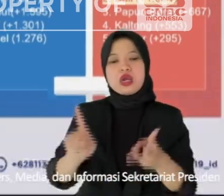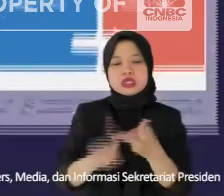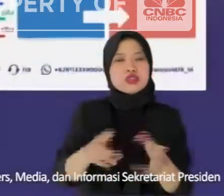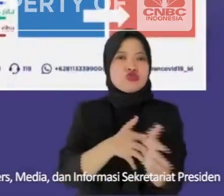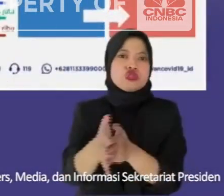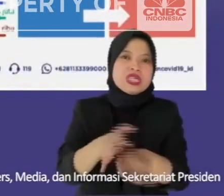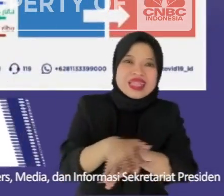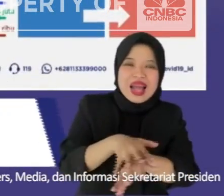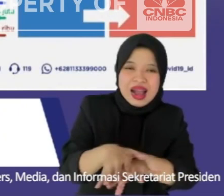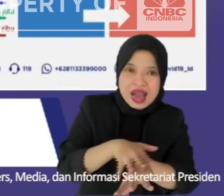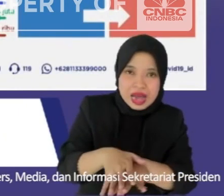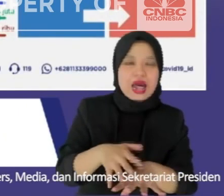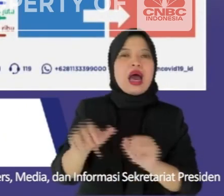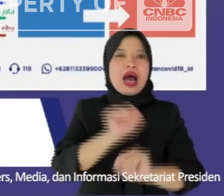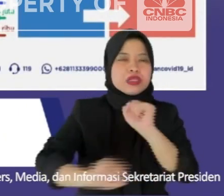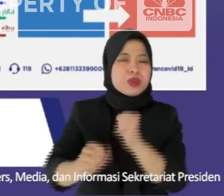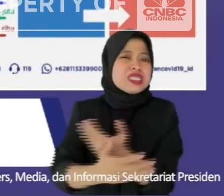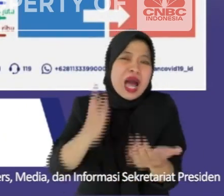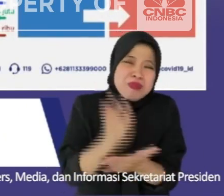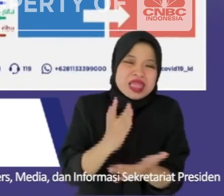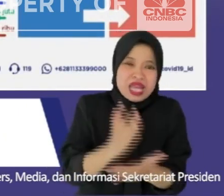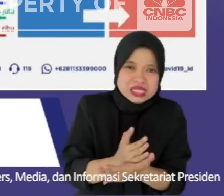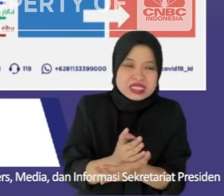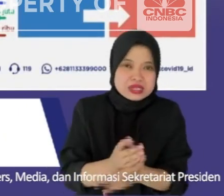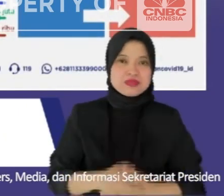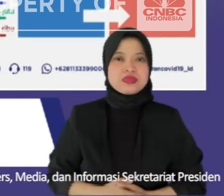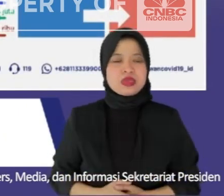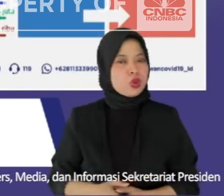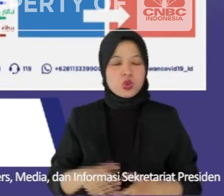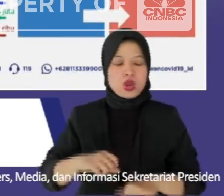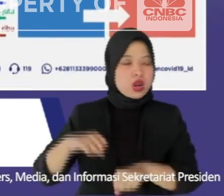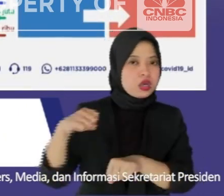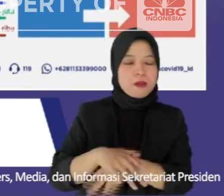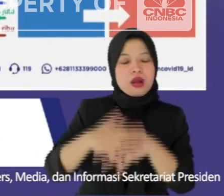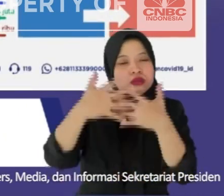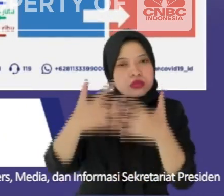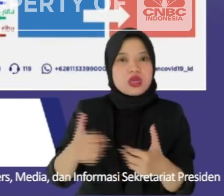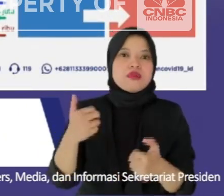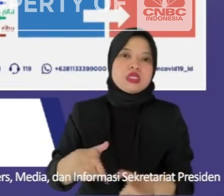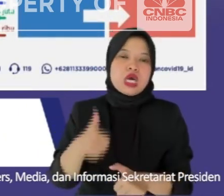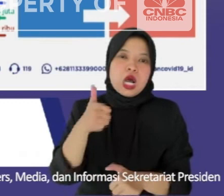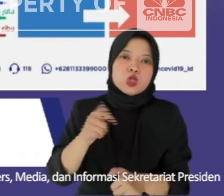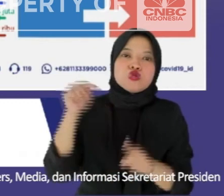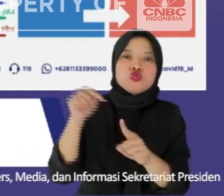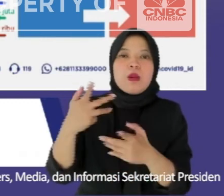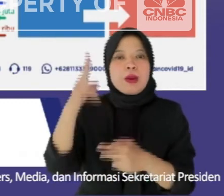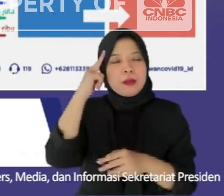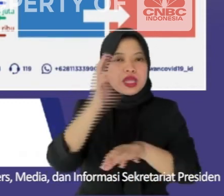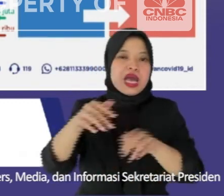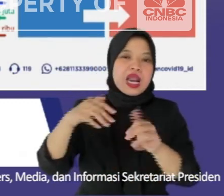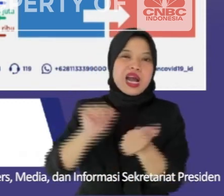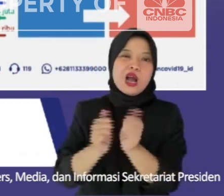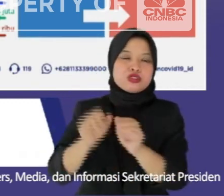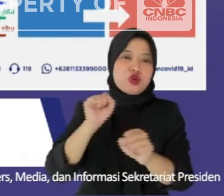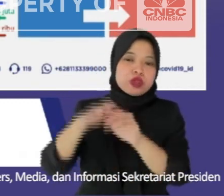mencuci tangan serta meminimalisir mobilitas sangat besar dampaknya dalam mendukung upaya pemerintah daerah